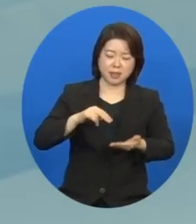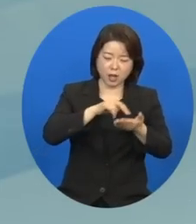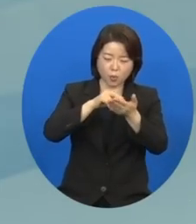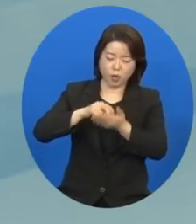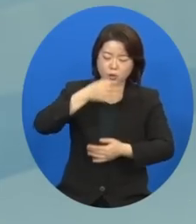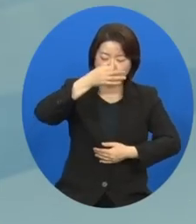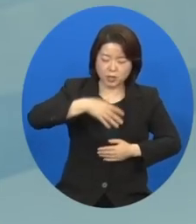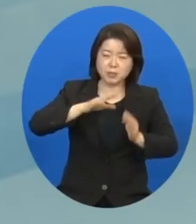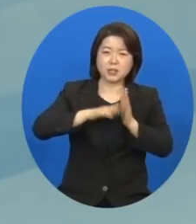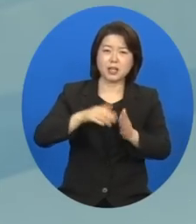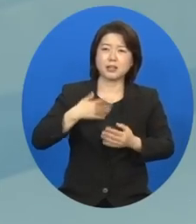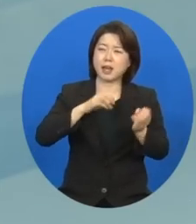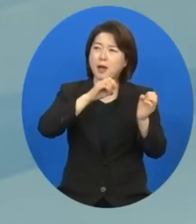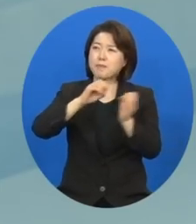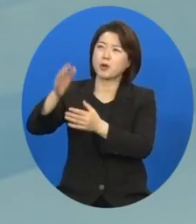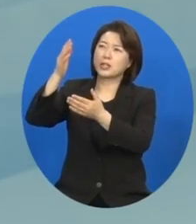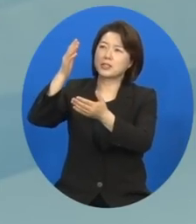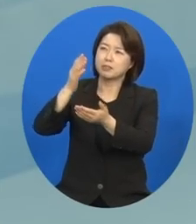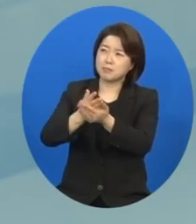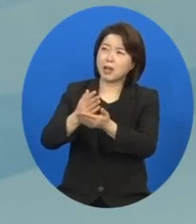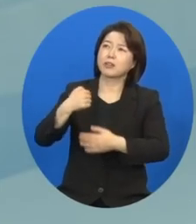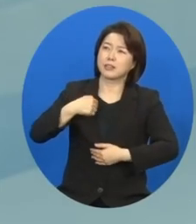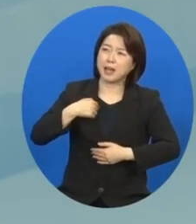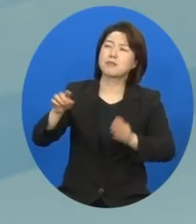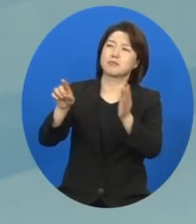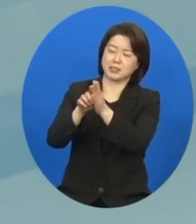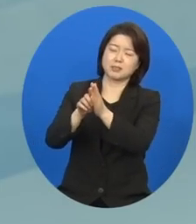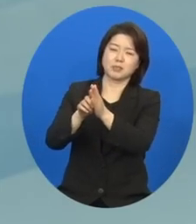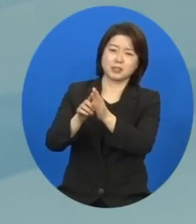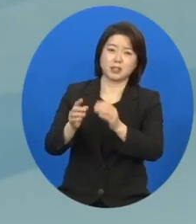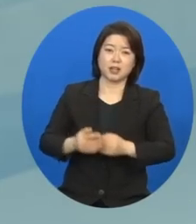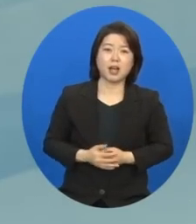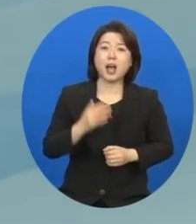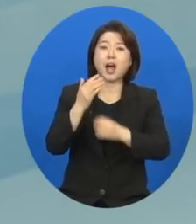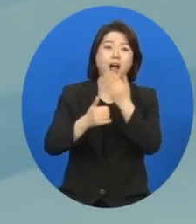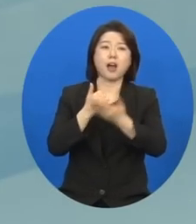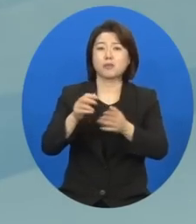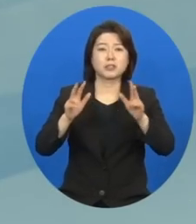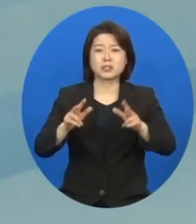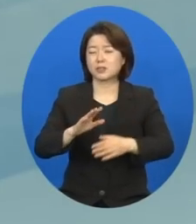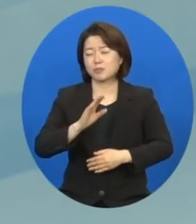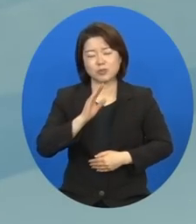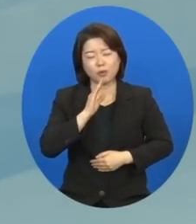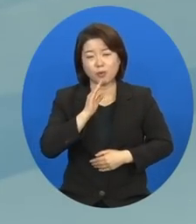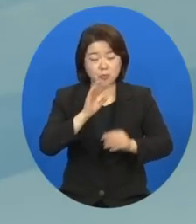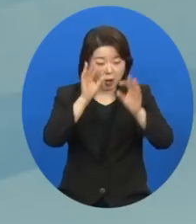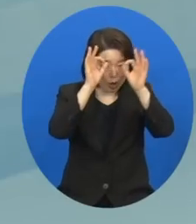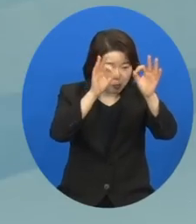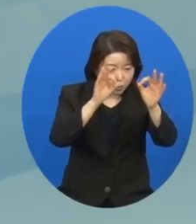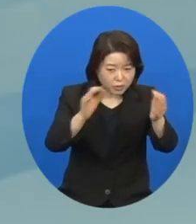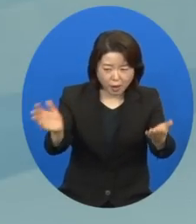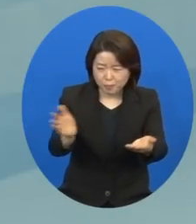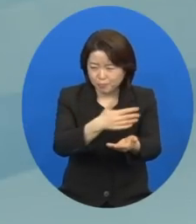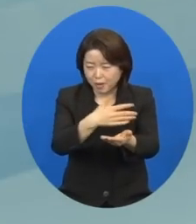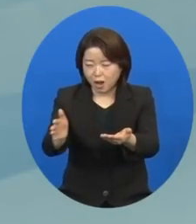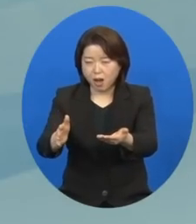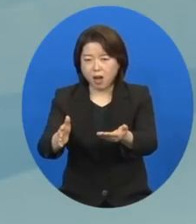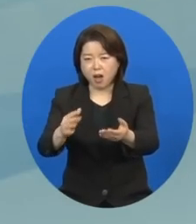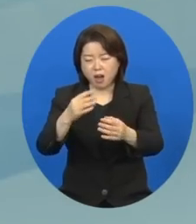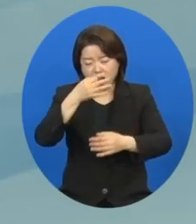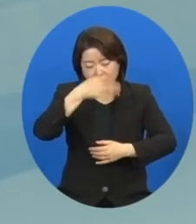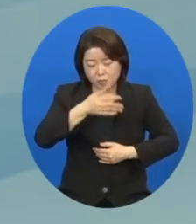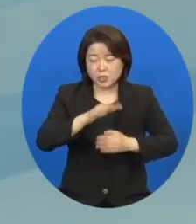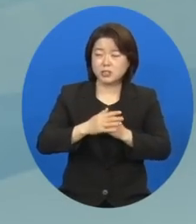힘들 때마다 저를 버리지 않으셨음을 저는 믿습니다. 하나님 정말 지금은 너무나 보이는 것이 황폐하지만 위대하신